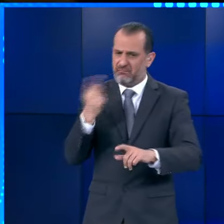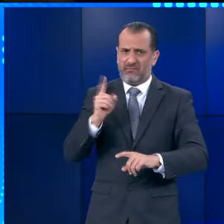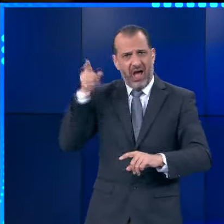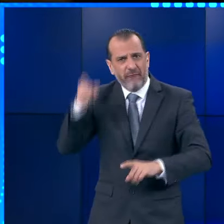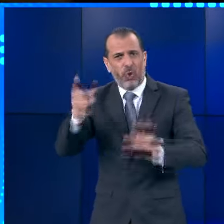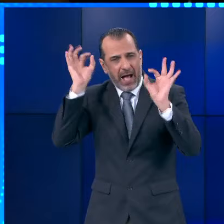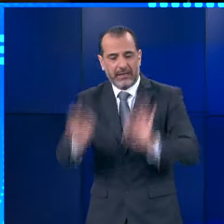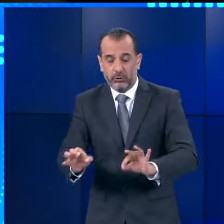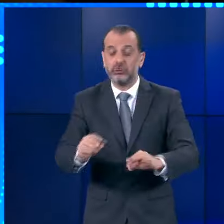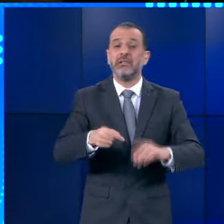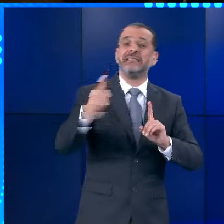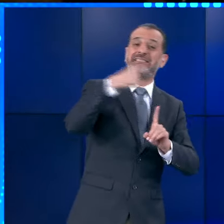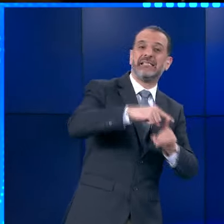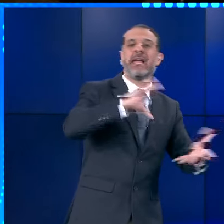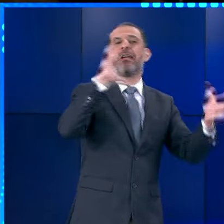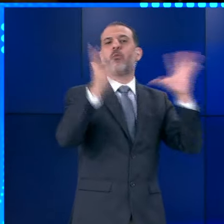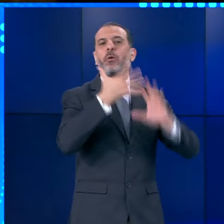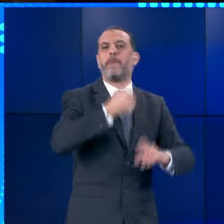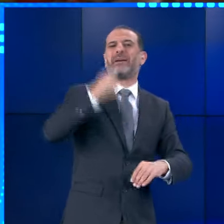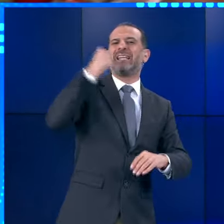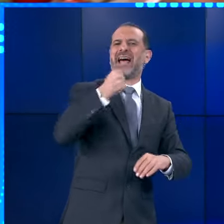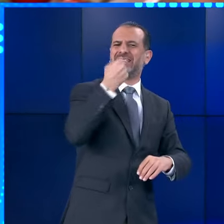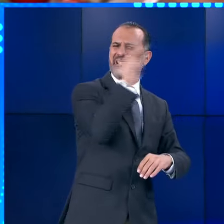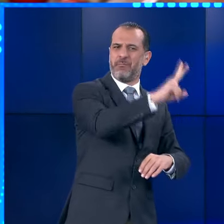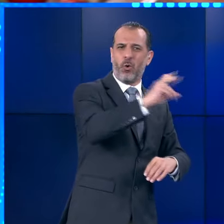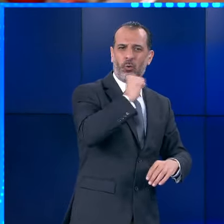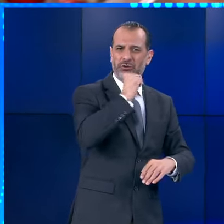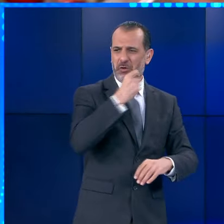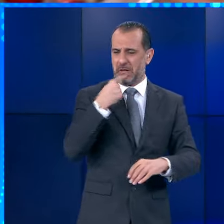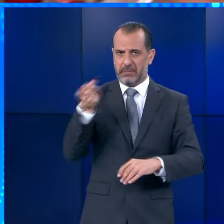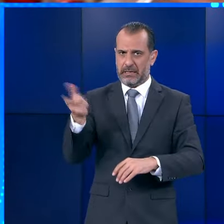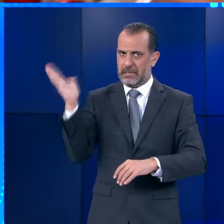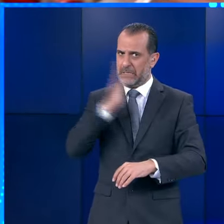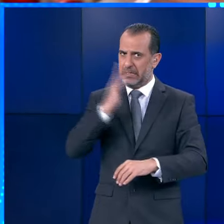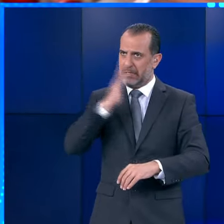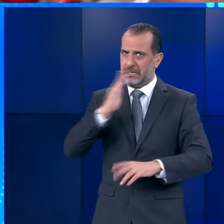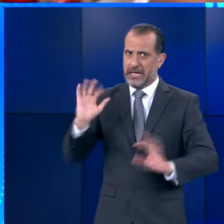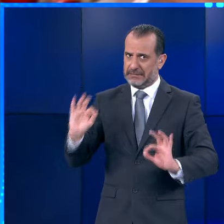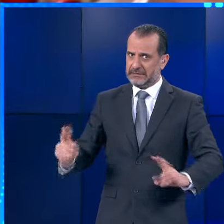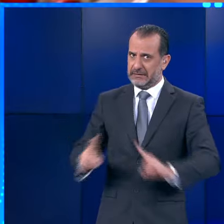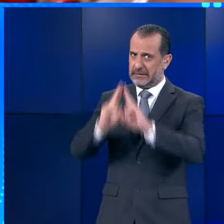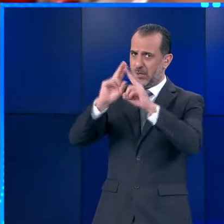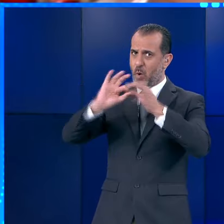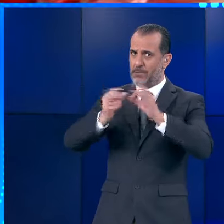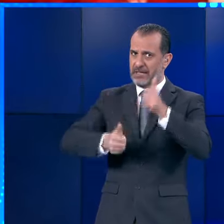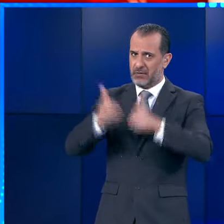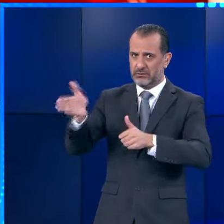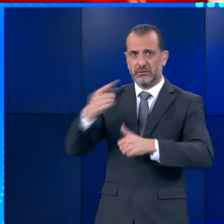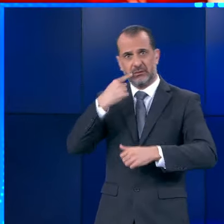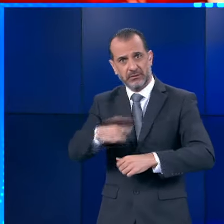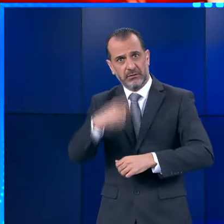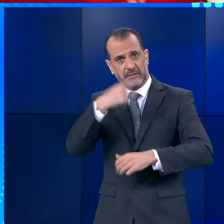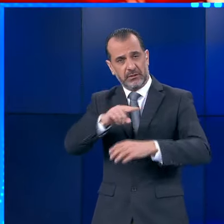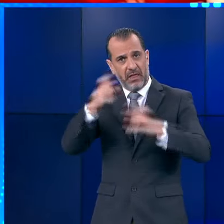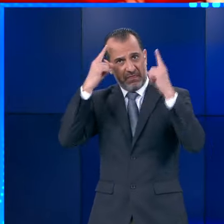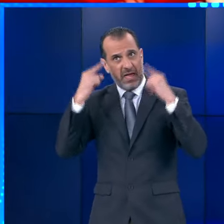Πατριάρχης, τονίζοντας ότι οι εικόνες αυτές όχι μόνο δεν ελάμπριναν την τελετή, αλλά την αμάβρωσαν. Δεν είναι πρόοδος η βλασφημία προς τον